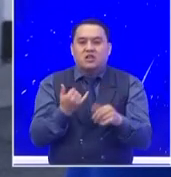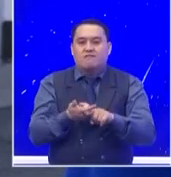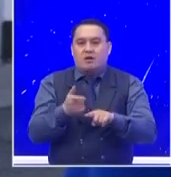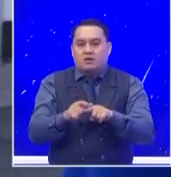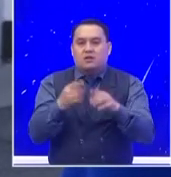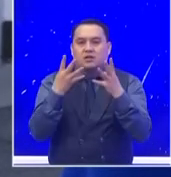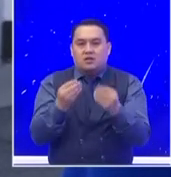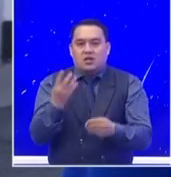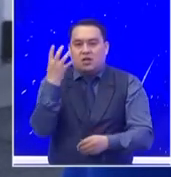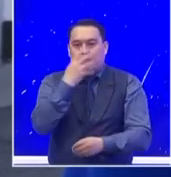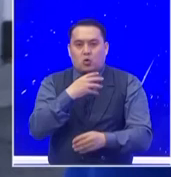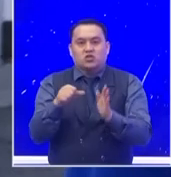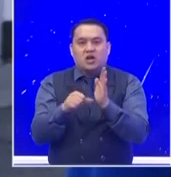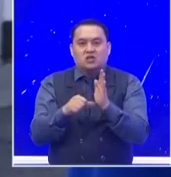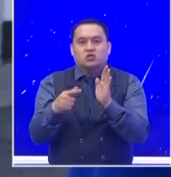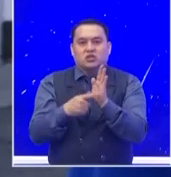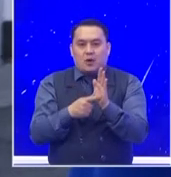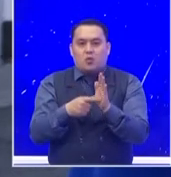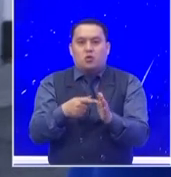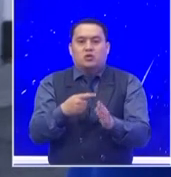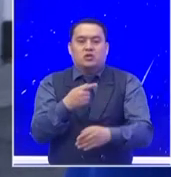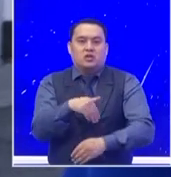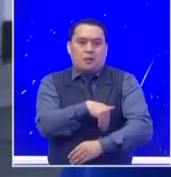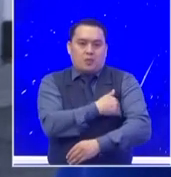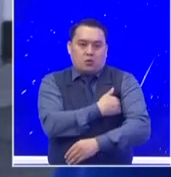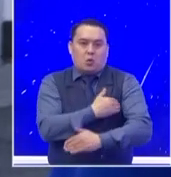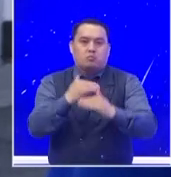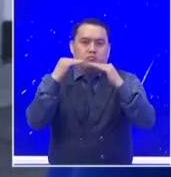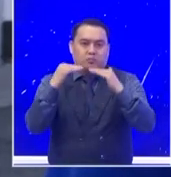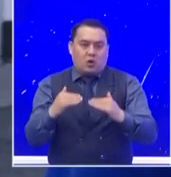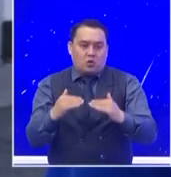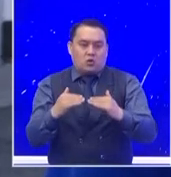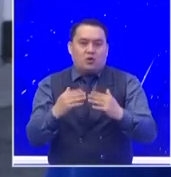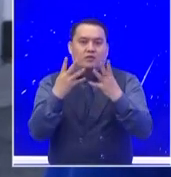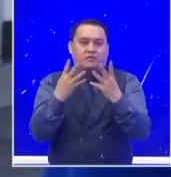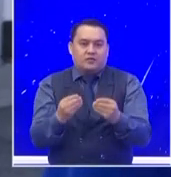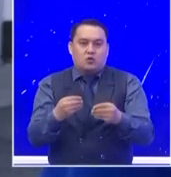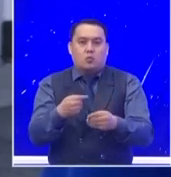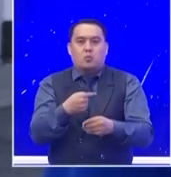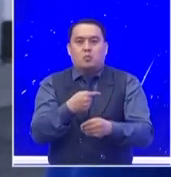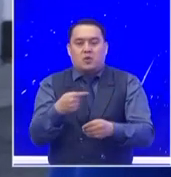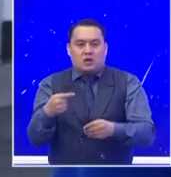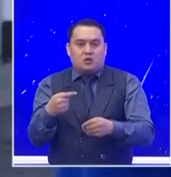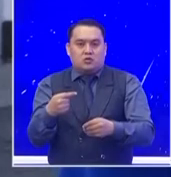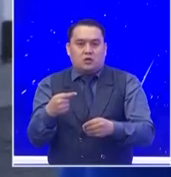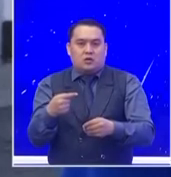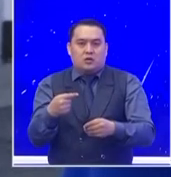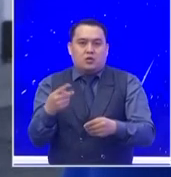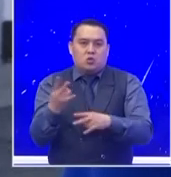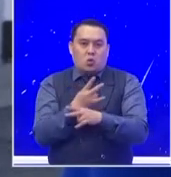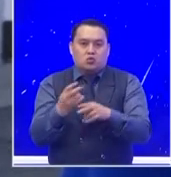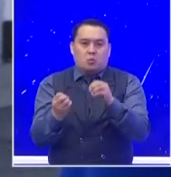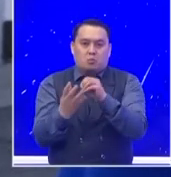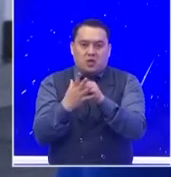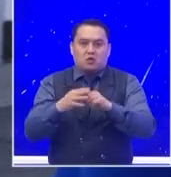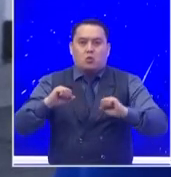дни тепло, но уже 6-7 температурный фон понизится. Дневные до 0,5 мороза, ночные местами до